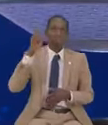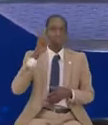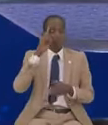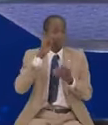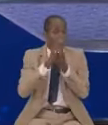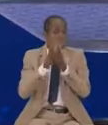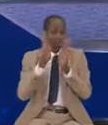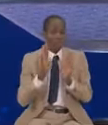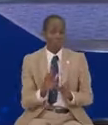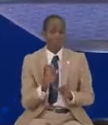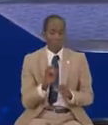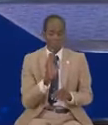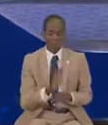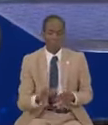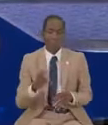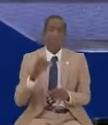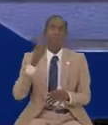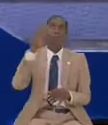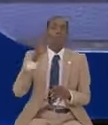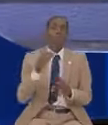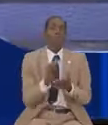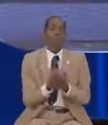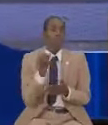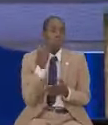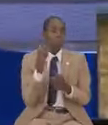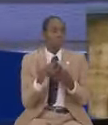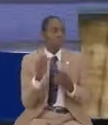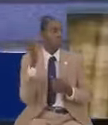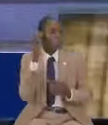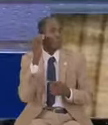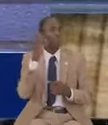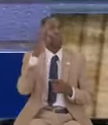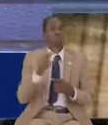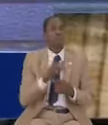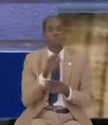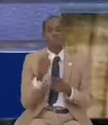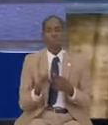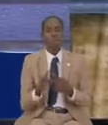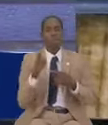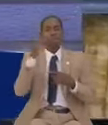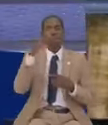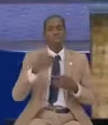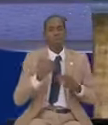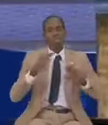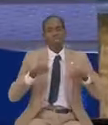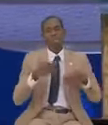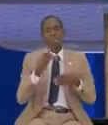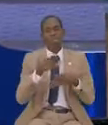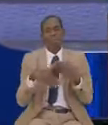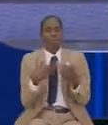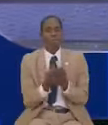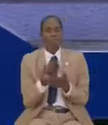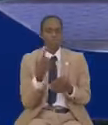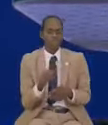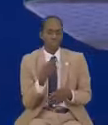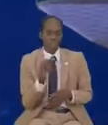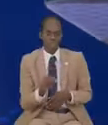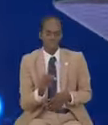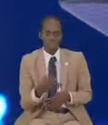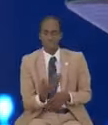envoi de Dieu qui devait écouter Dieu lorsque Dieu a fait tout le sacrifice nécessaire